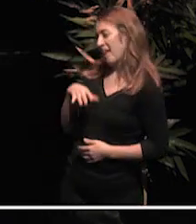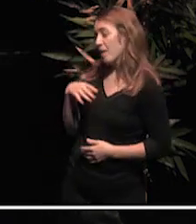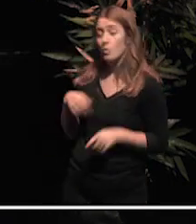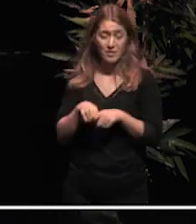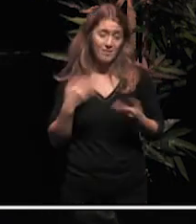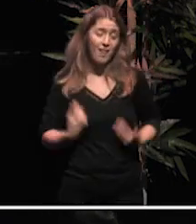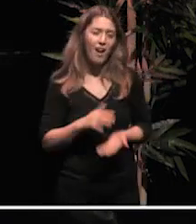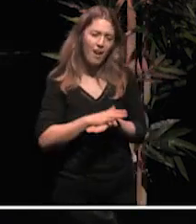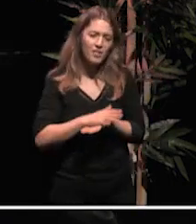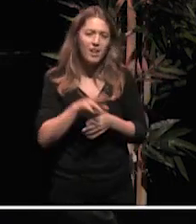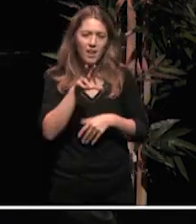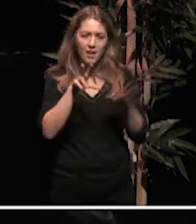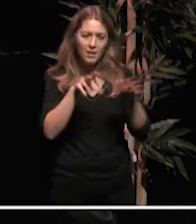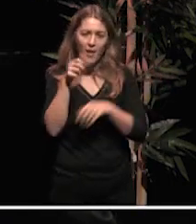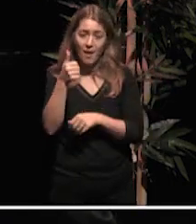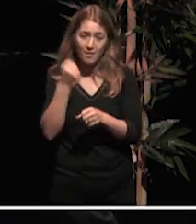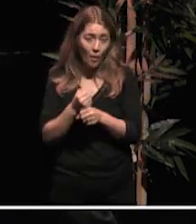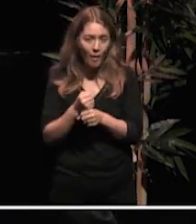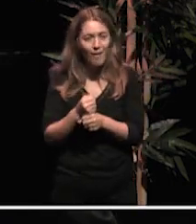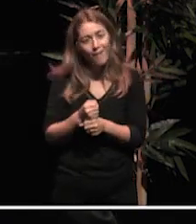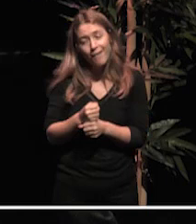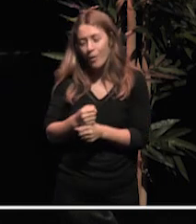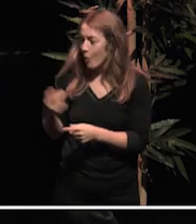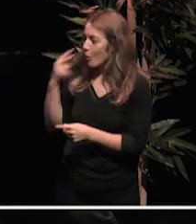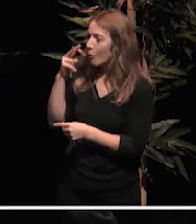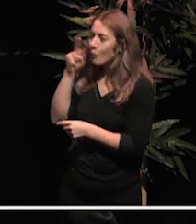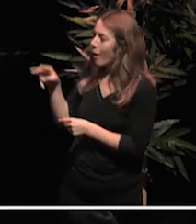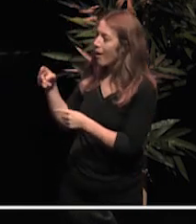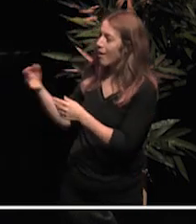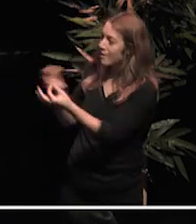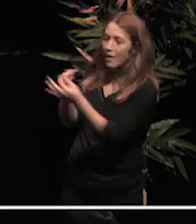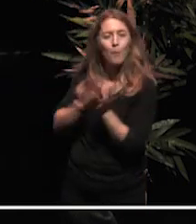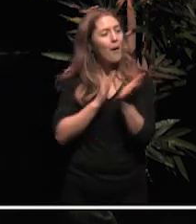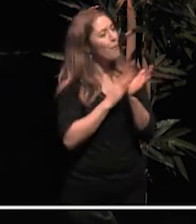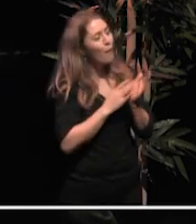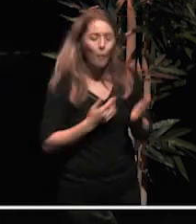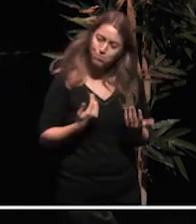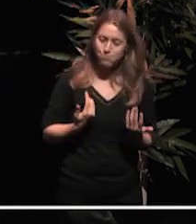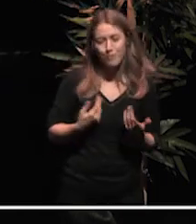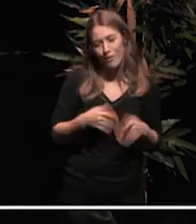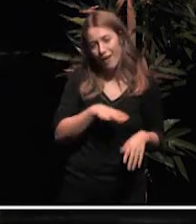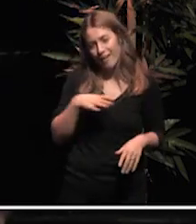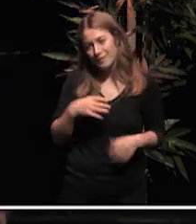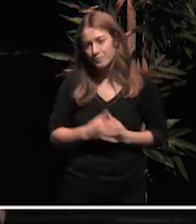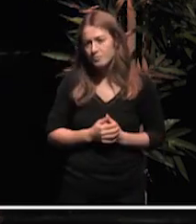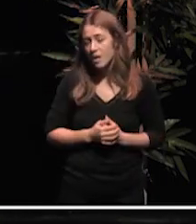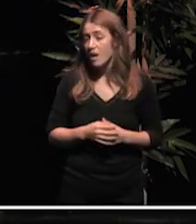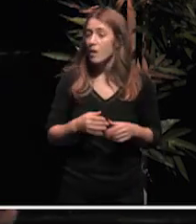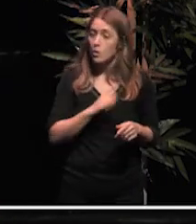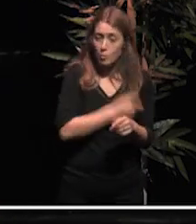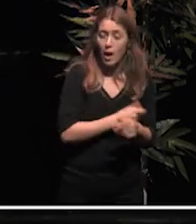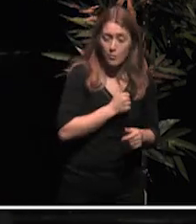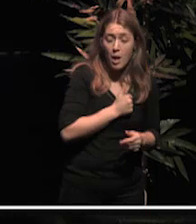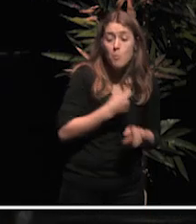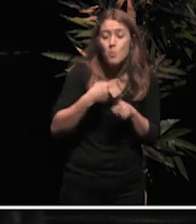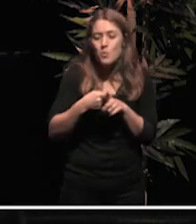ans, ça récompense cette générosité de l'accord des autres, c'est formidable. Donc, c'est un sport individuel, mais collectif. D'une certaine